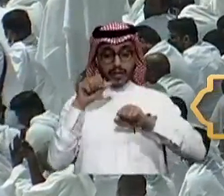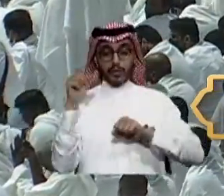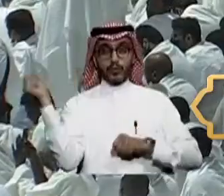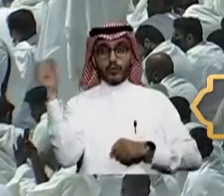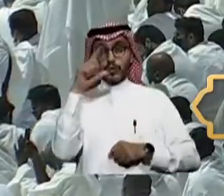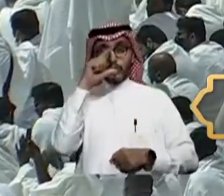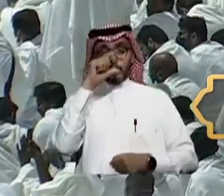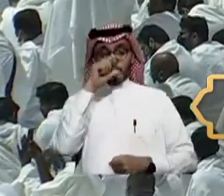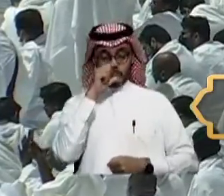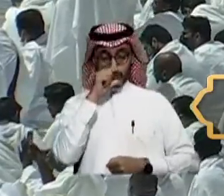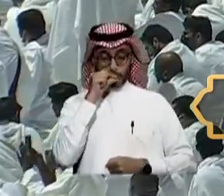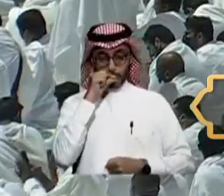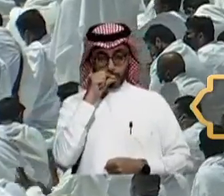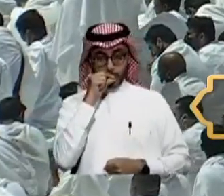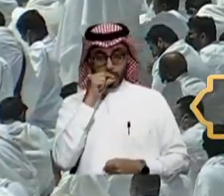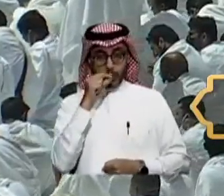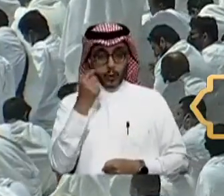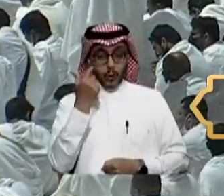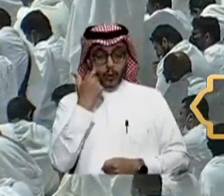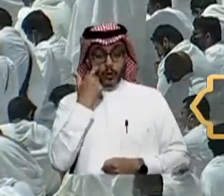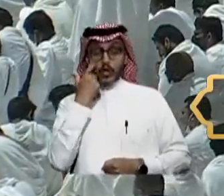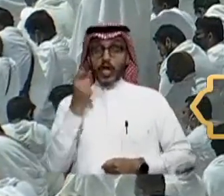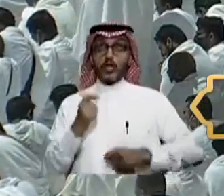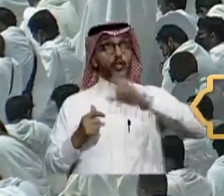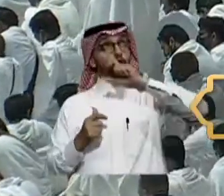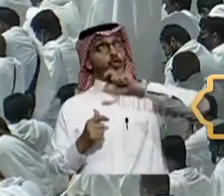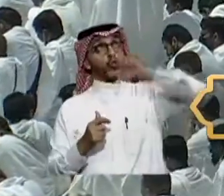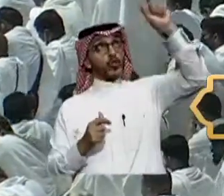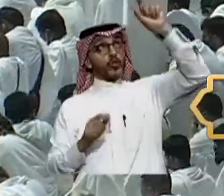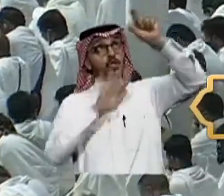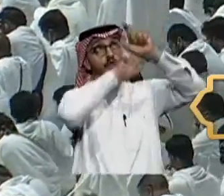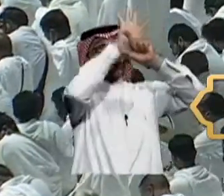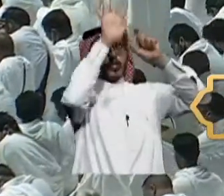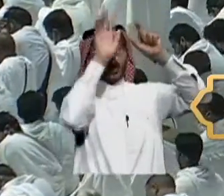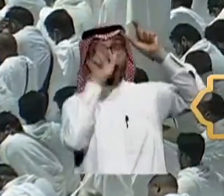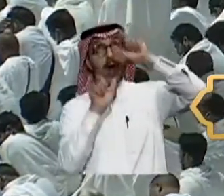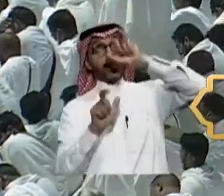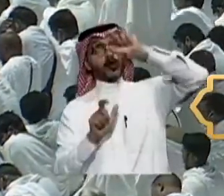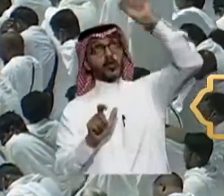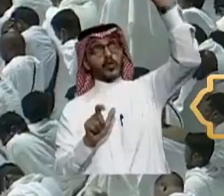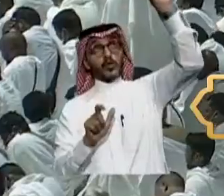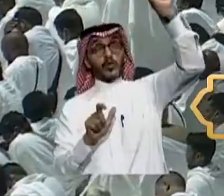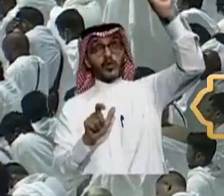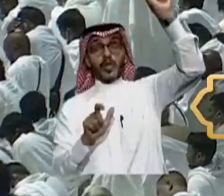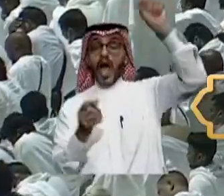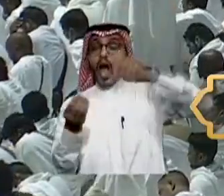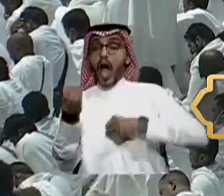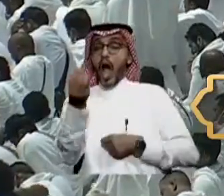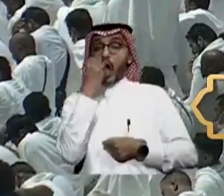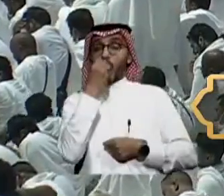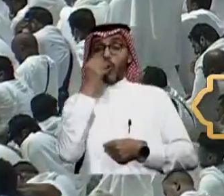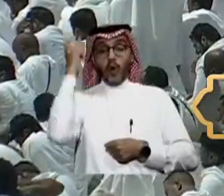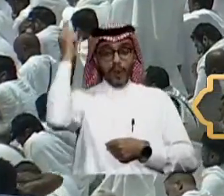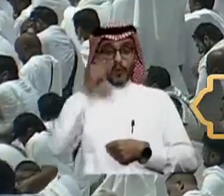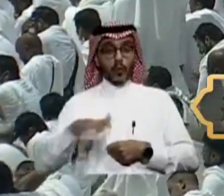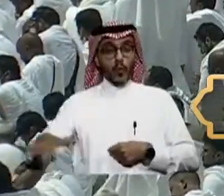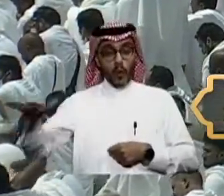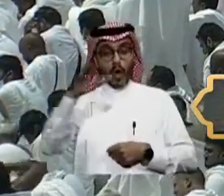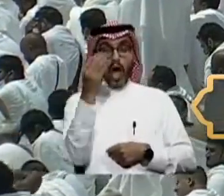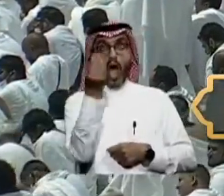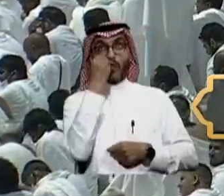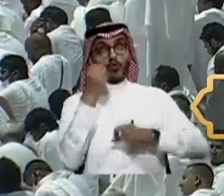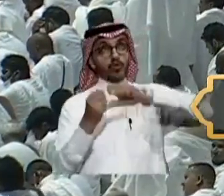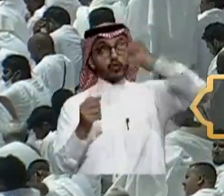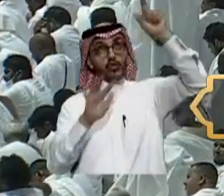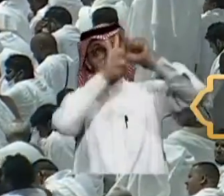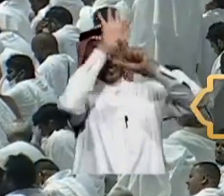انه اذا شهد شاهدان برؤيه هلال شوال افطر وامر الناس بالفطر